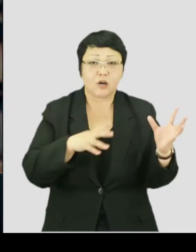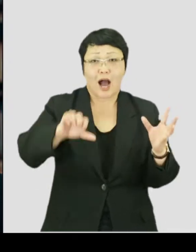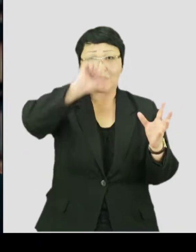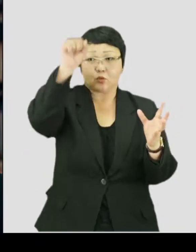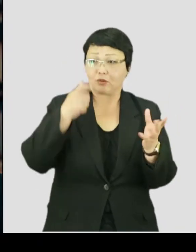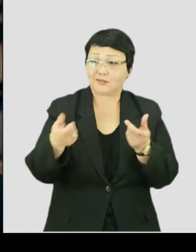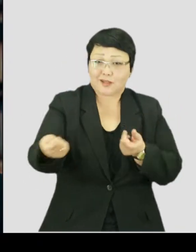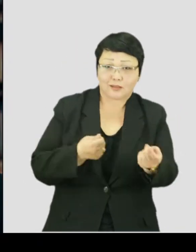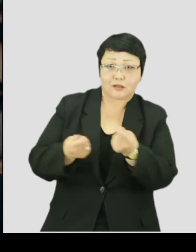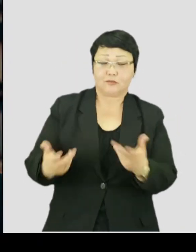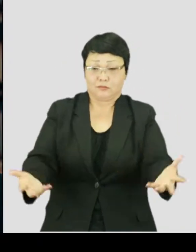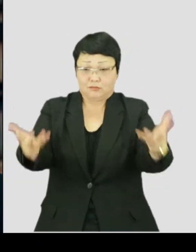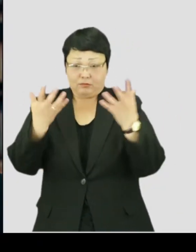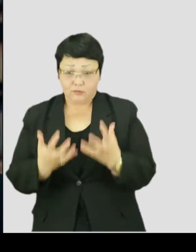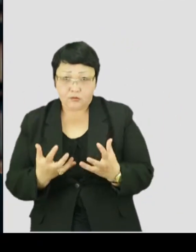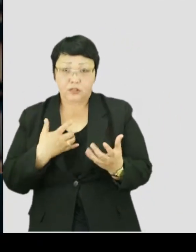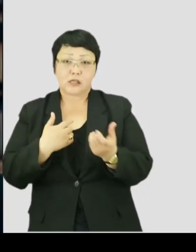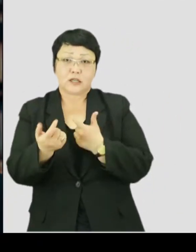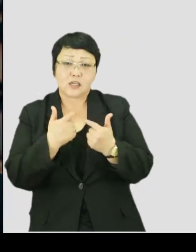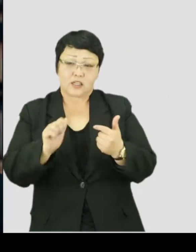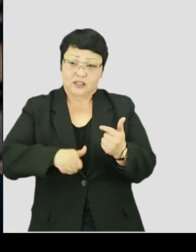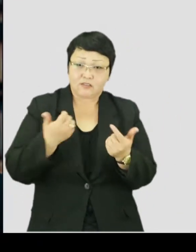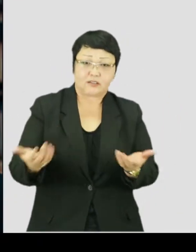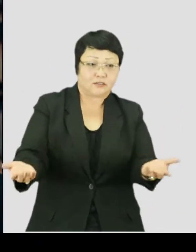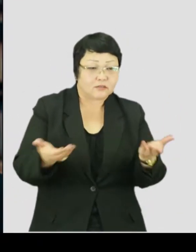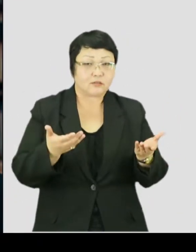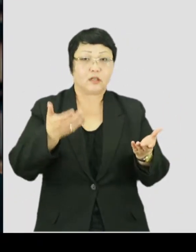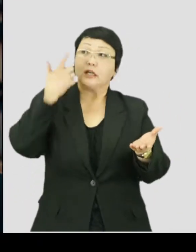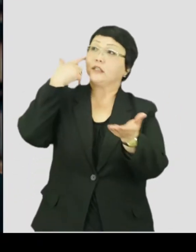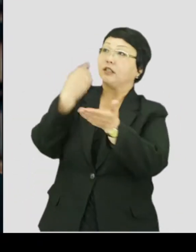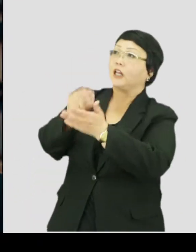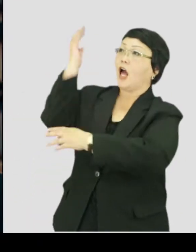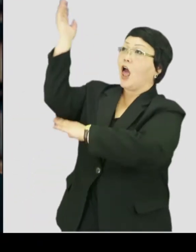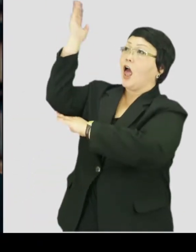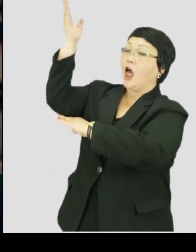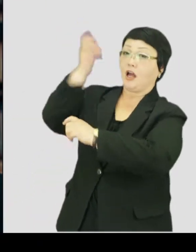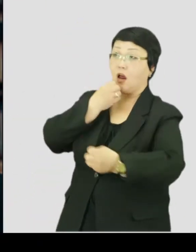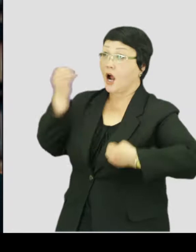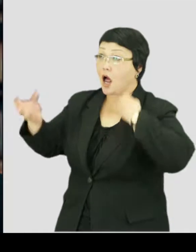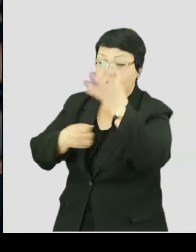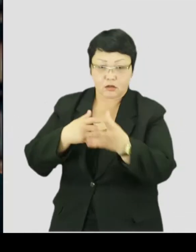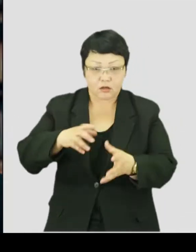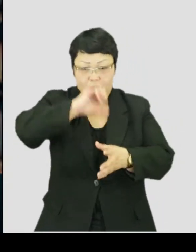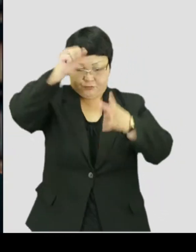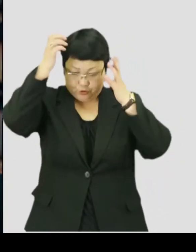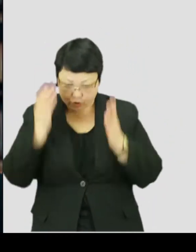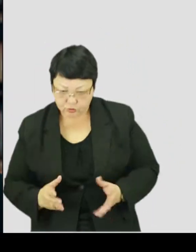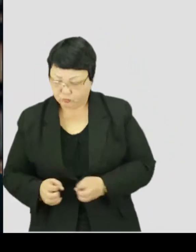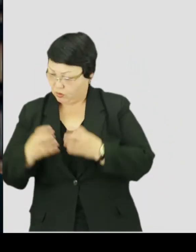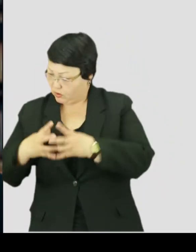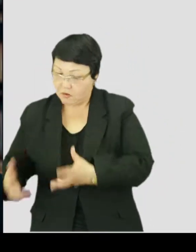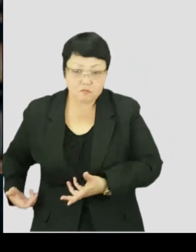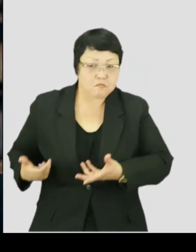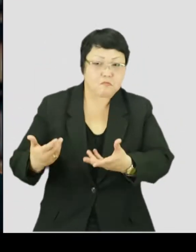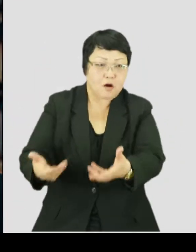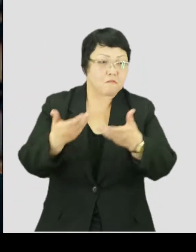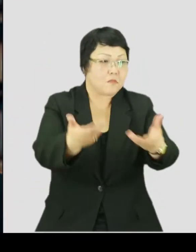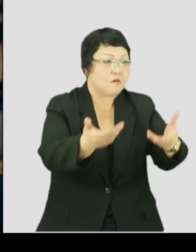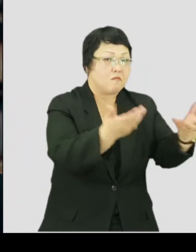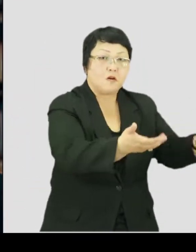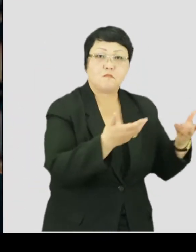идэвхтэй оролцуулах гол хэлбэр бол тухайн тавьсан асуудлыг шийдвэрлэж өгч чадчих юм бол тухайн иргэд